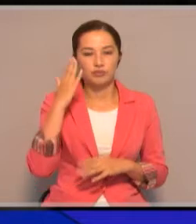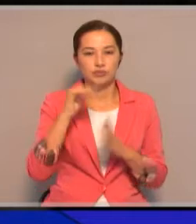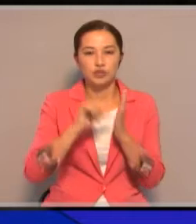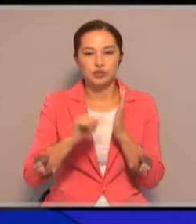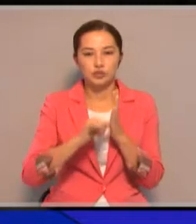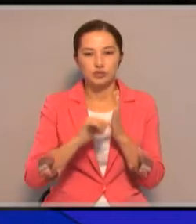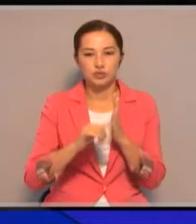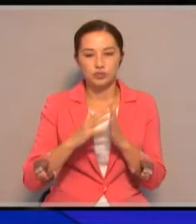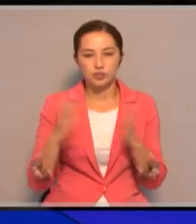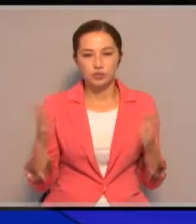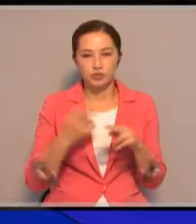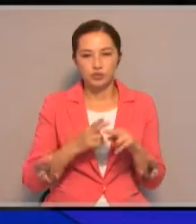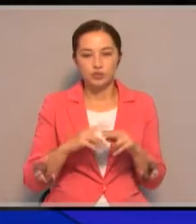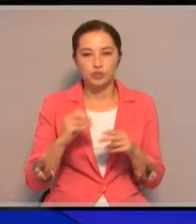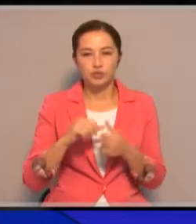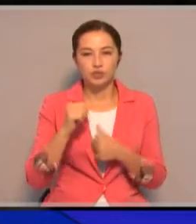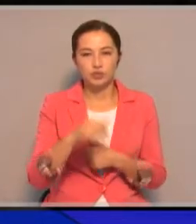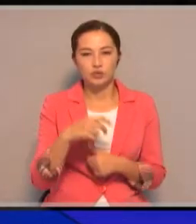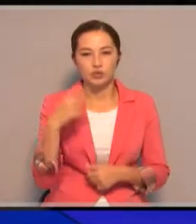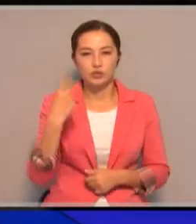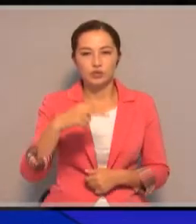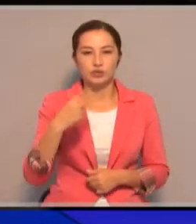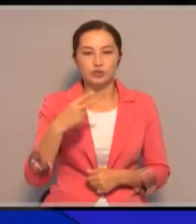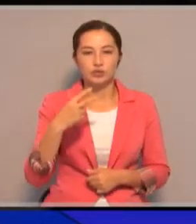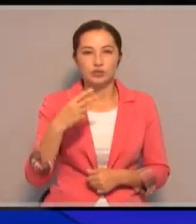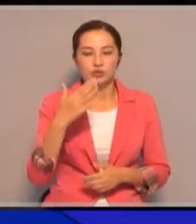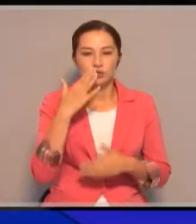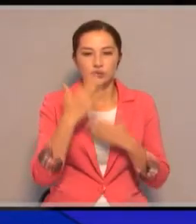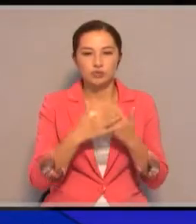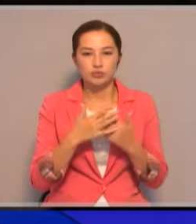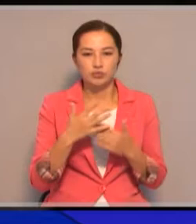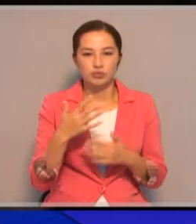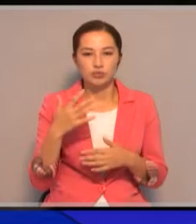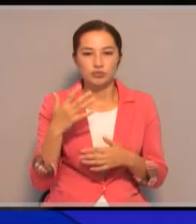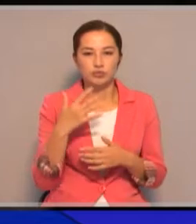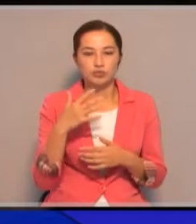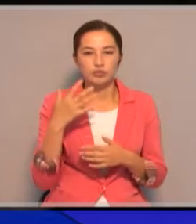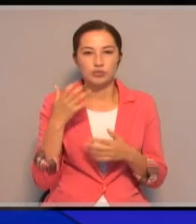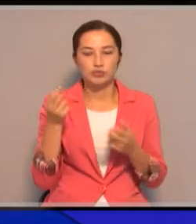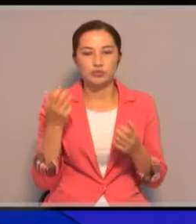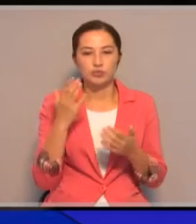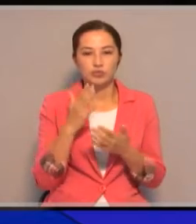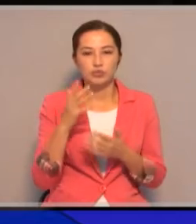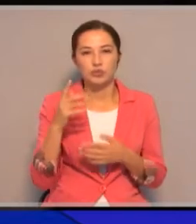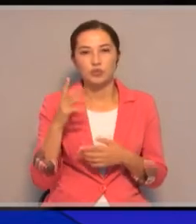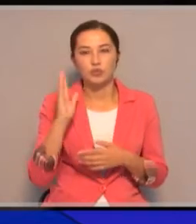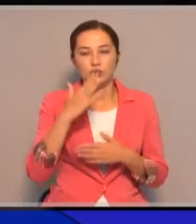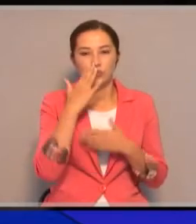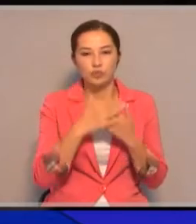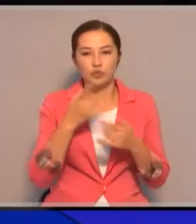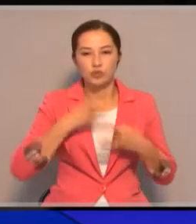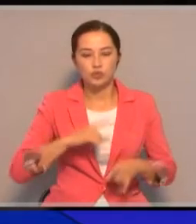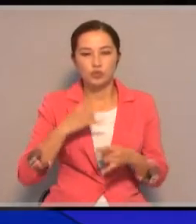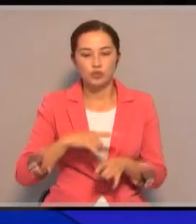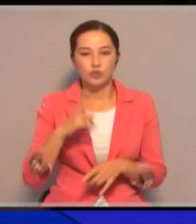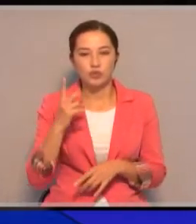бар. Одан бөлек қазір басқалар ғана буаз, олар жақын ара туады. Үшін біреуі туып